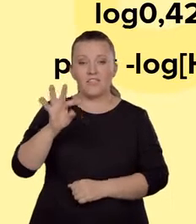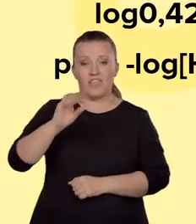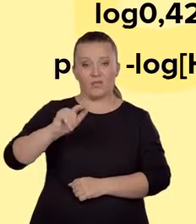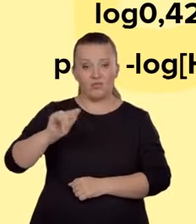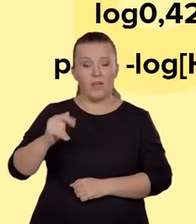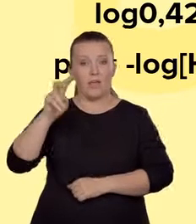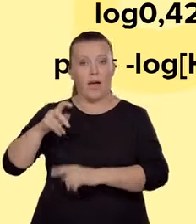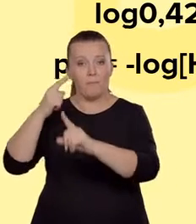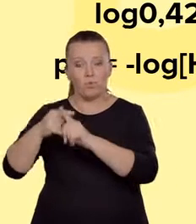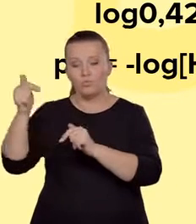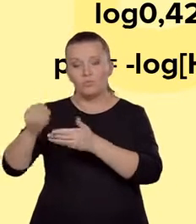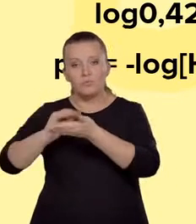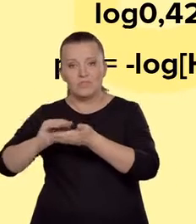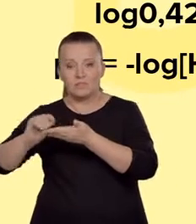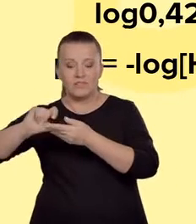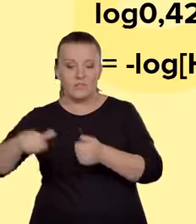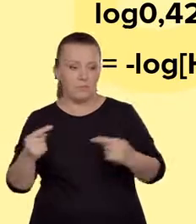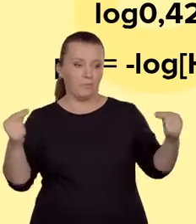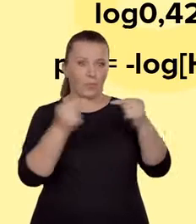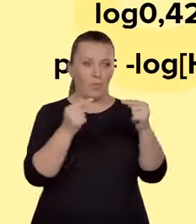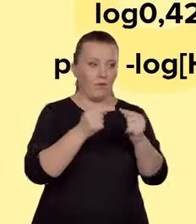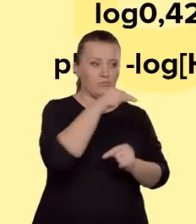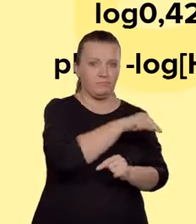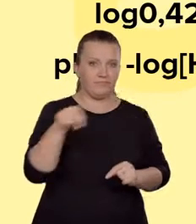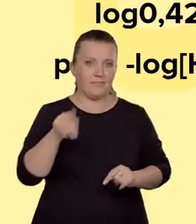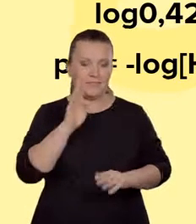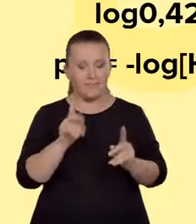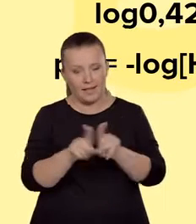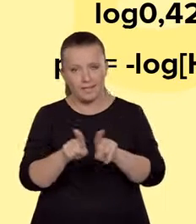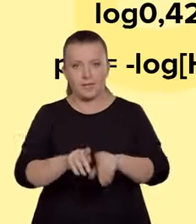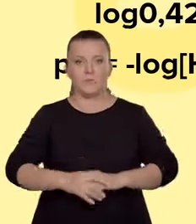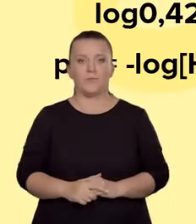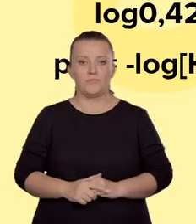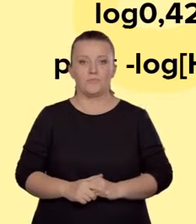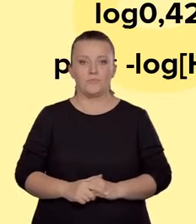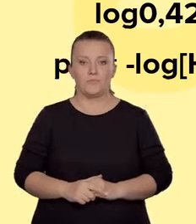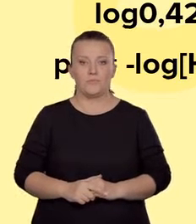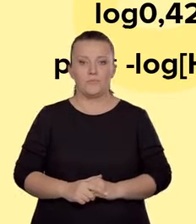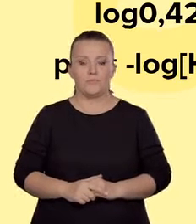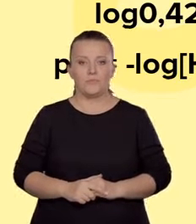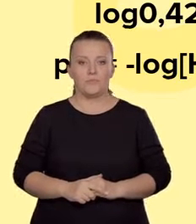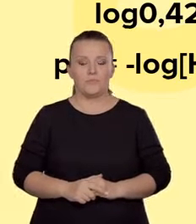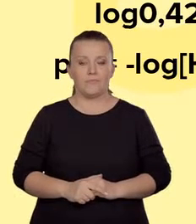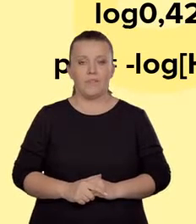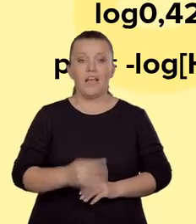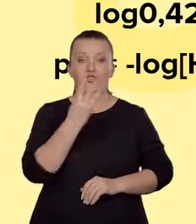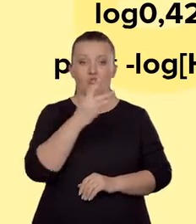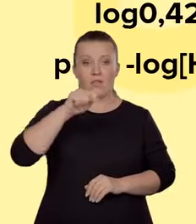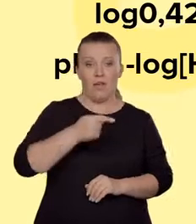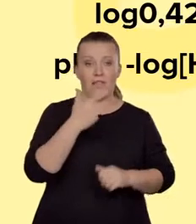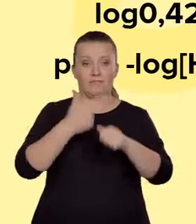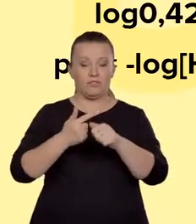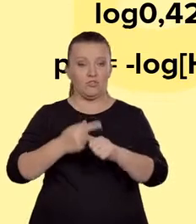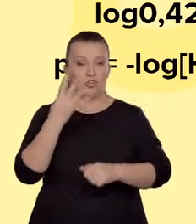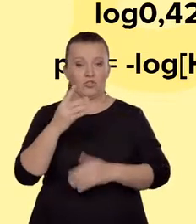sposób, aby można było skorzystać z tablic, którymi dysponujemy. Wartość 4,24